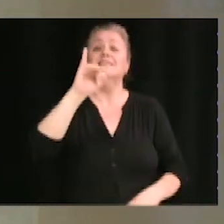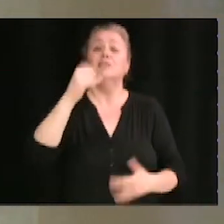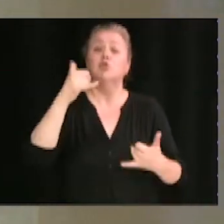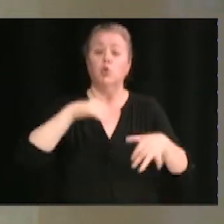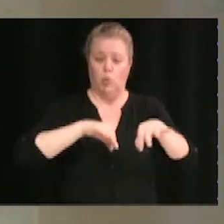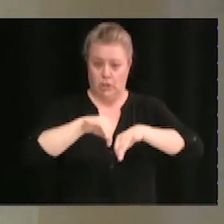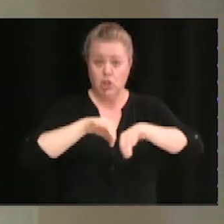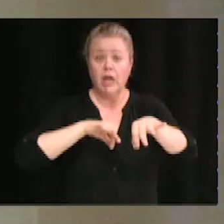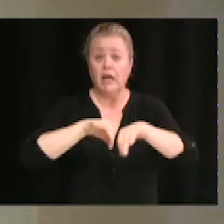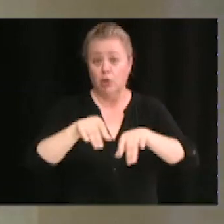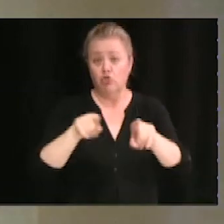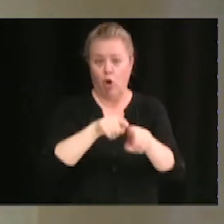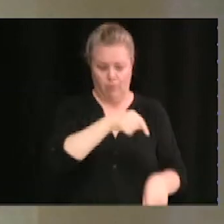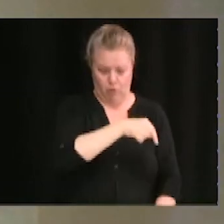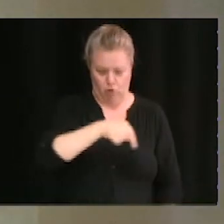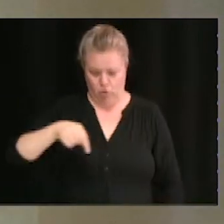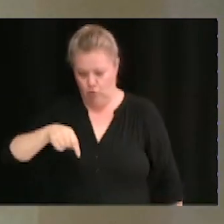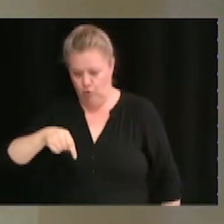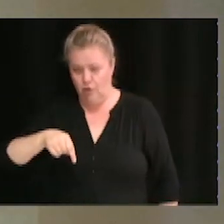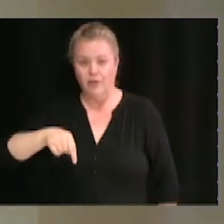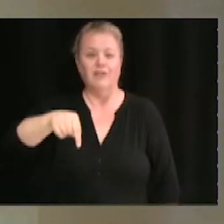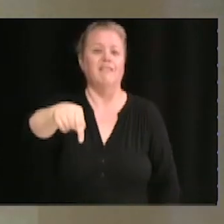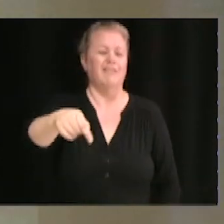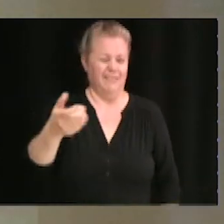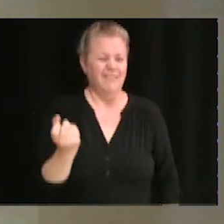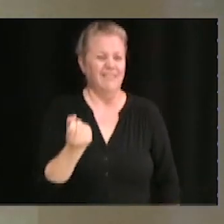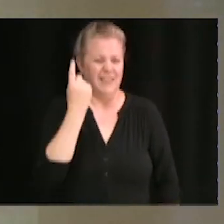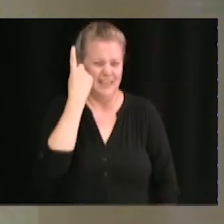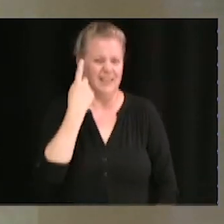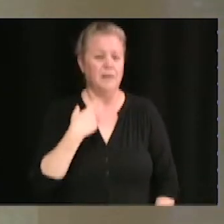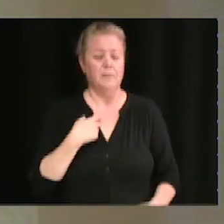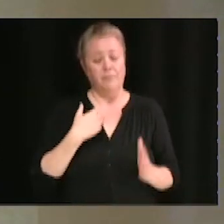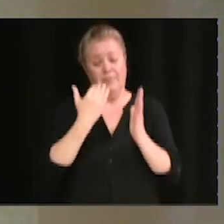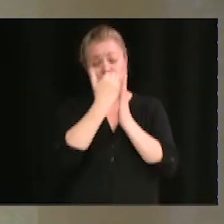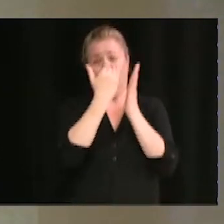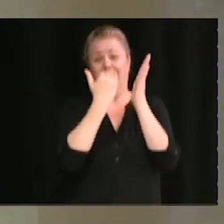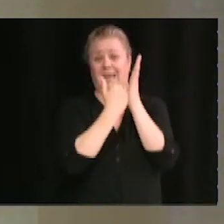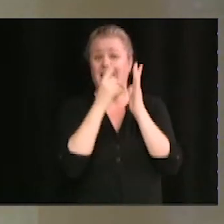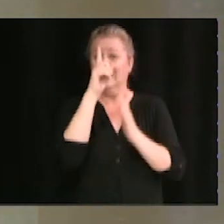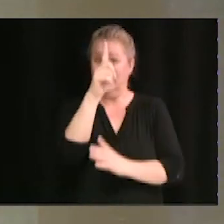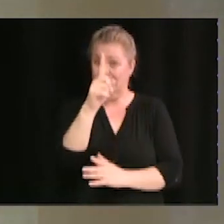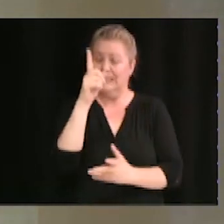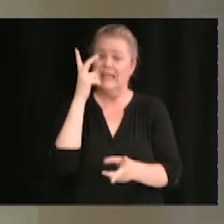Ensuite, l'autocollant qui nous dit, partage tes feux, ouvre tes yeux.